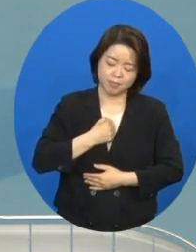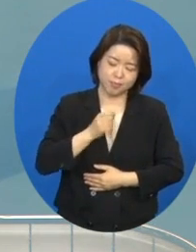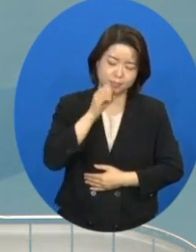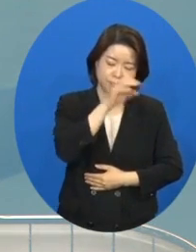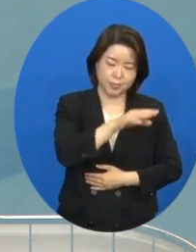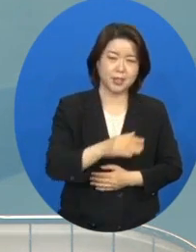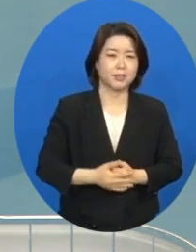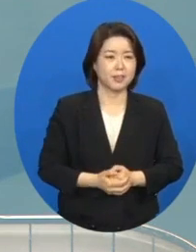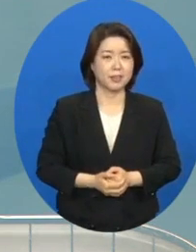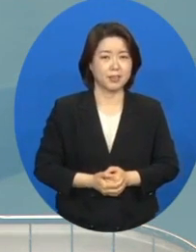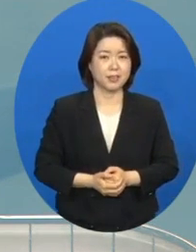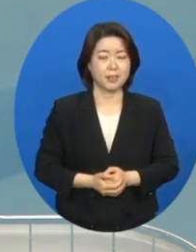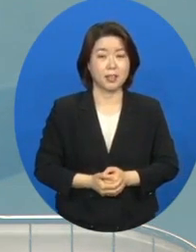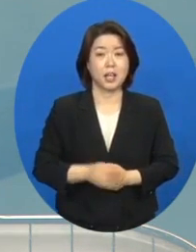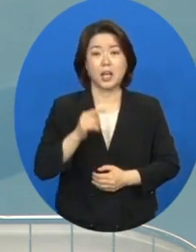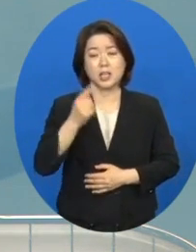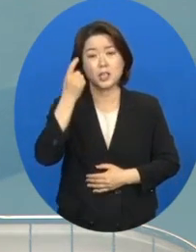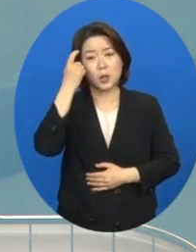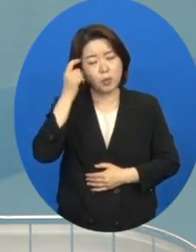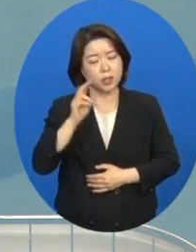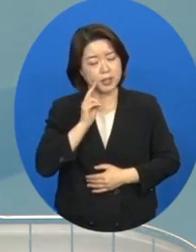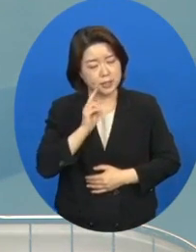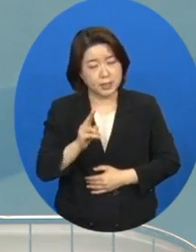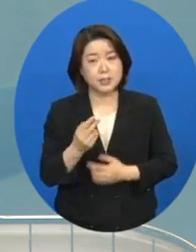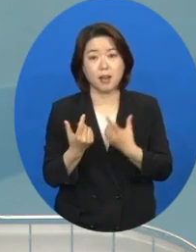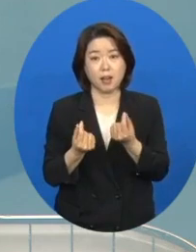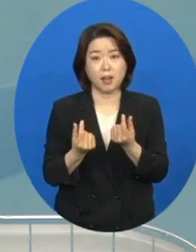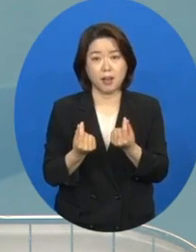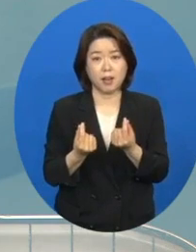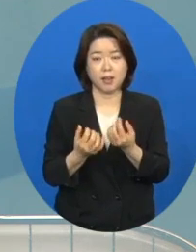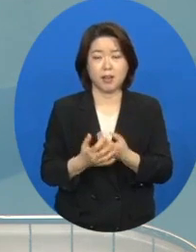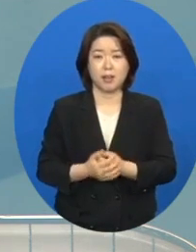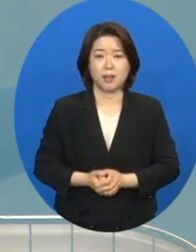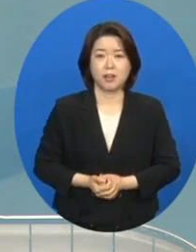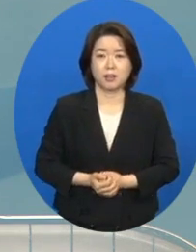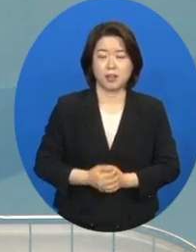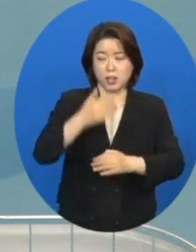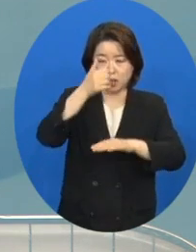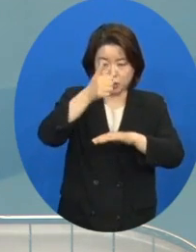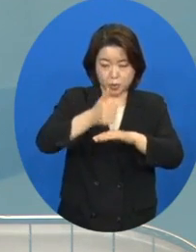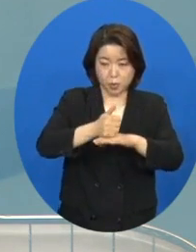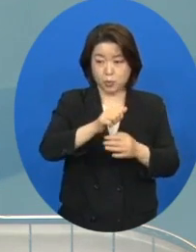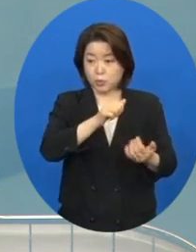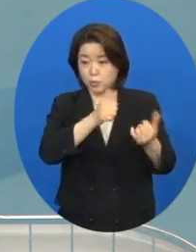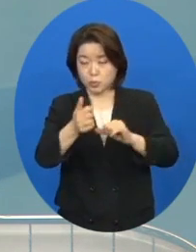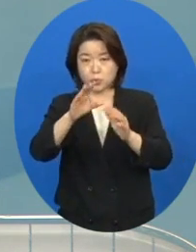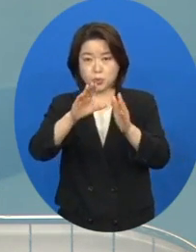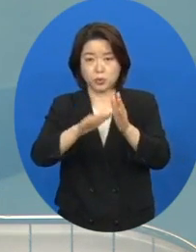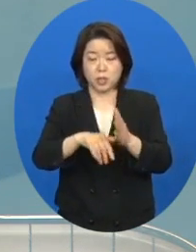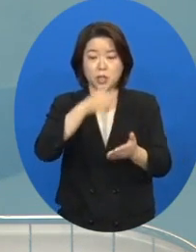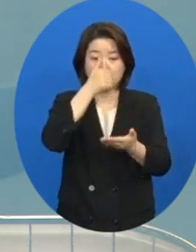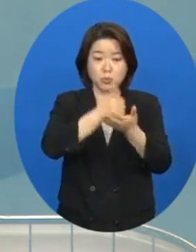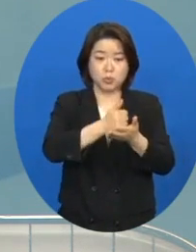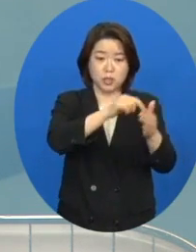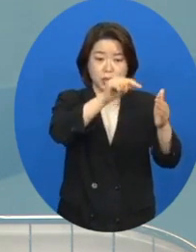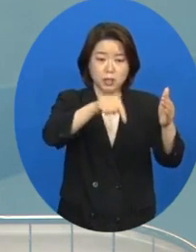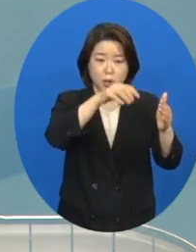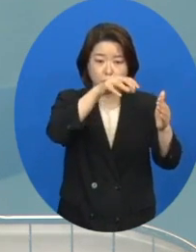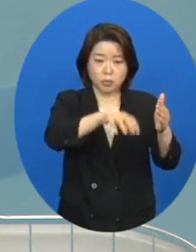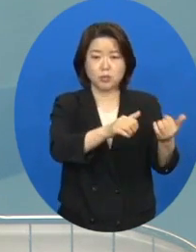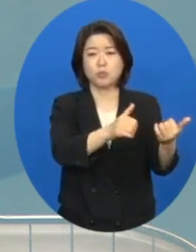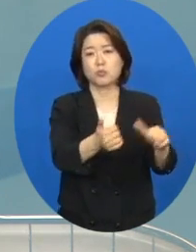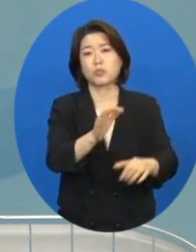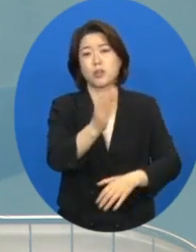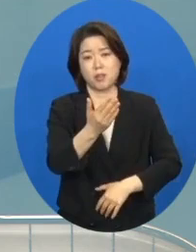말씀하셨는지. 이게 왜 이렇게 심각하냐면 결국은 죽을 때 죄 가운데서 죽게 되기